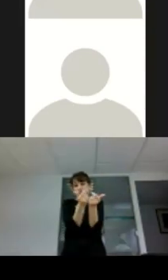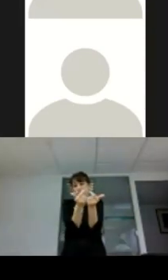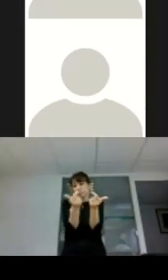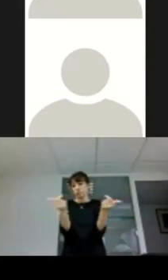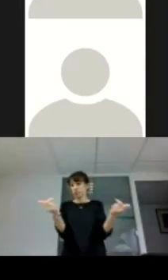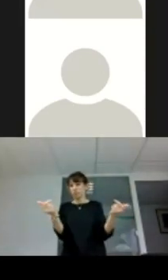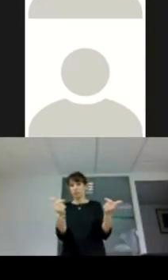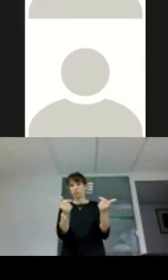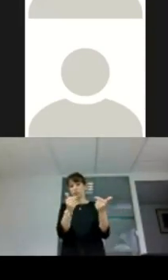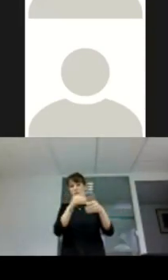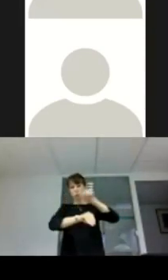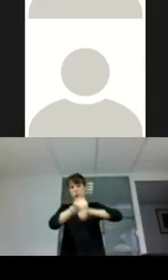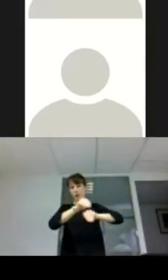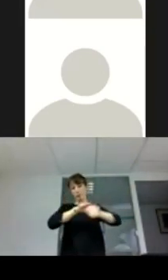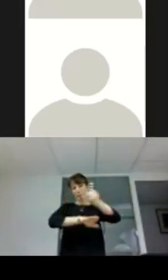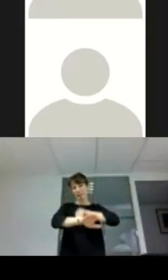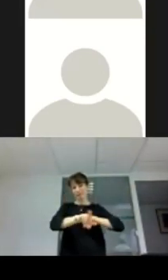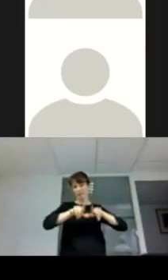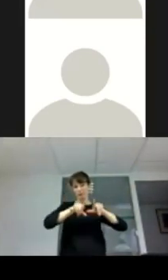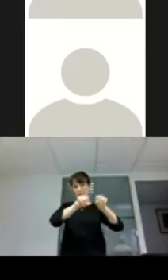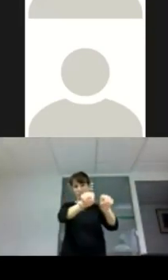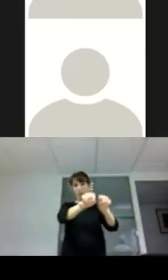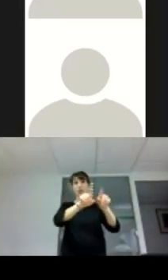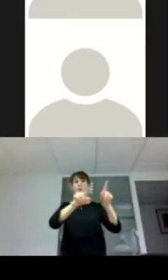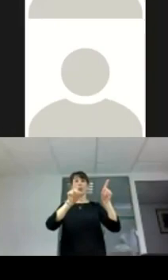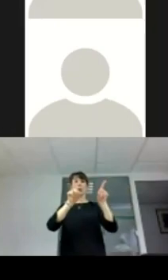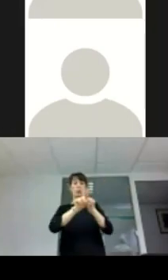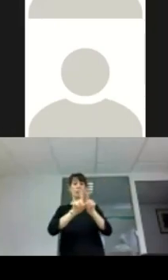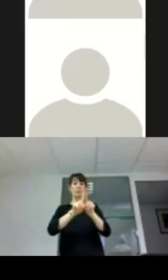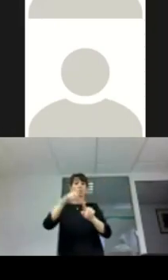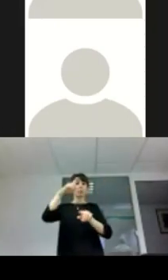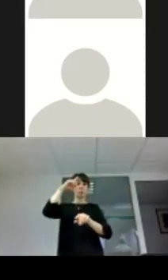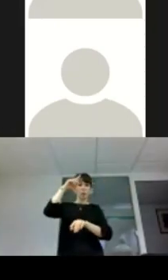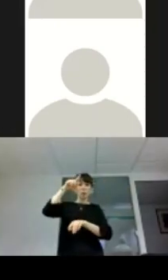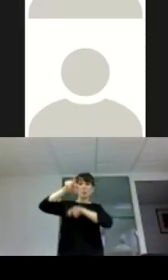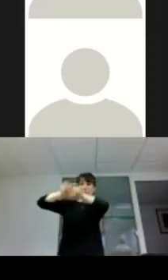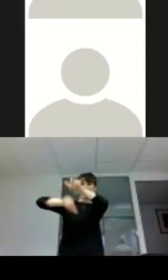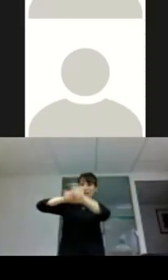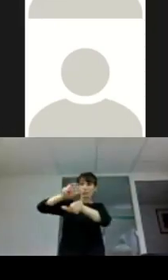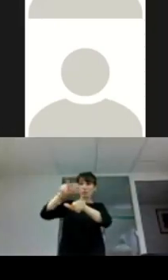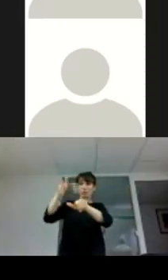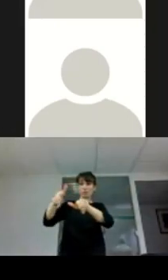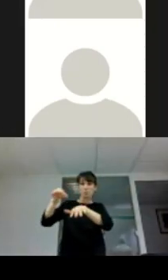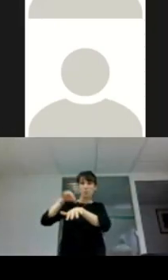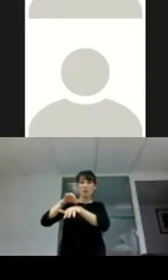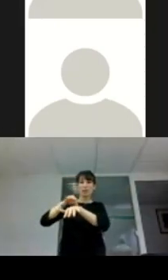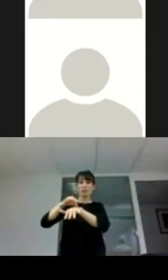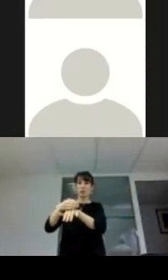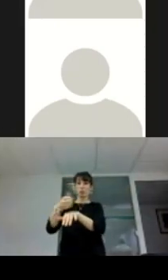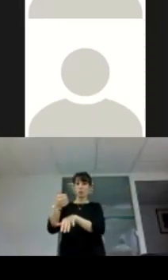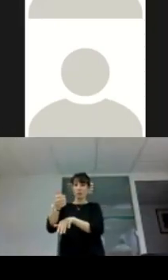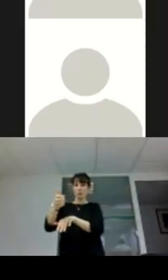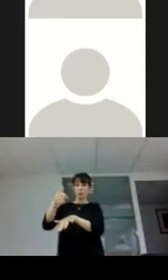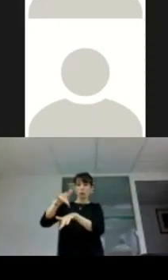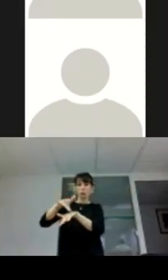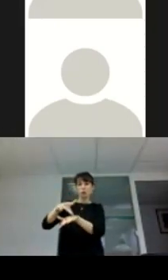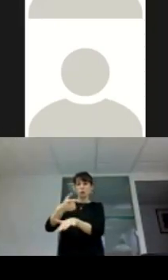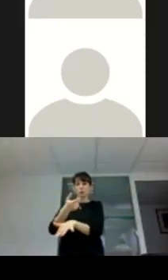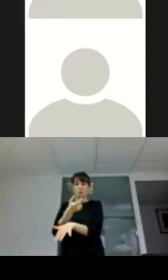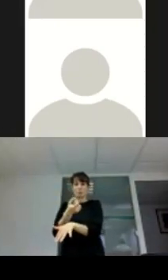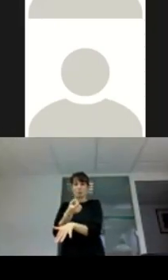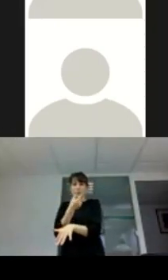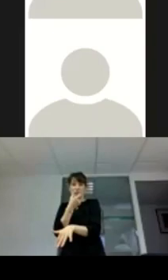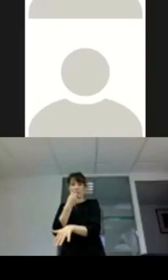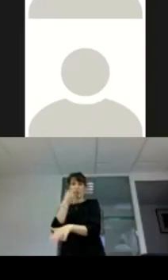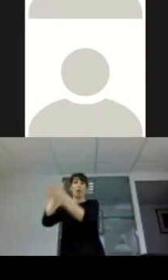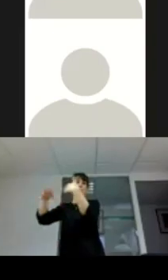soit une chimiothérapie, que ce soit une immunothérapie ou toute autre thérapie ciblée, et également sur la population de patients